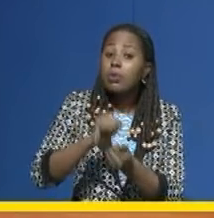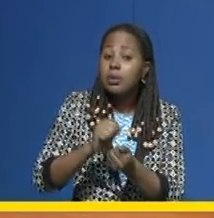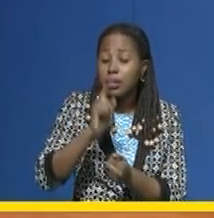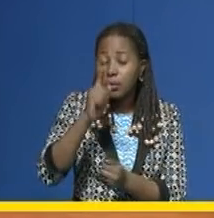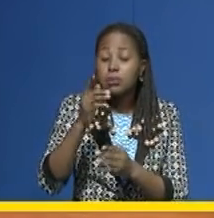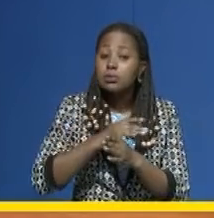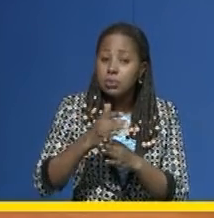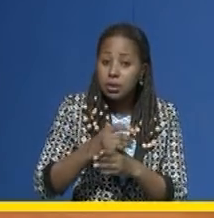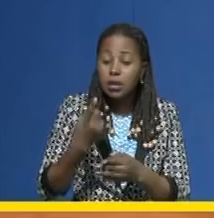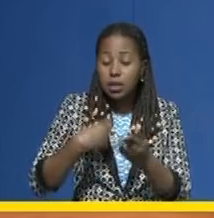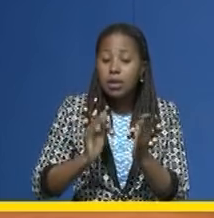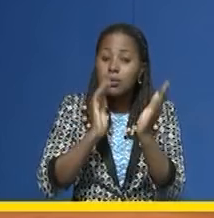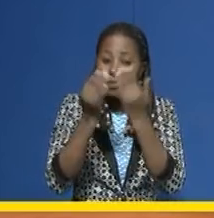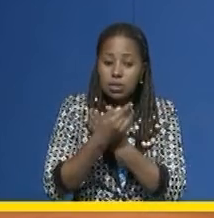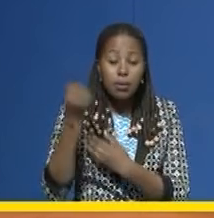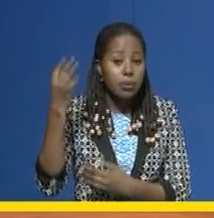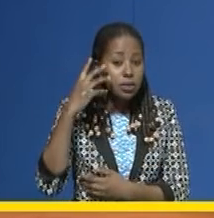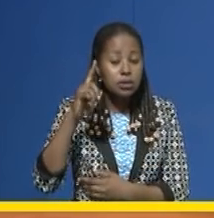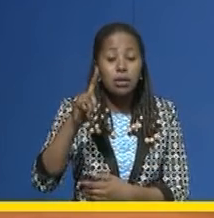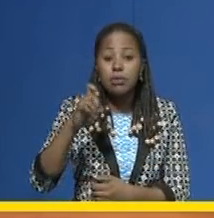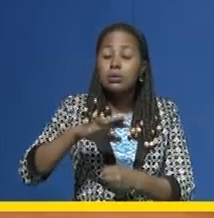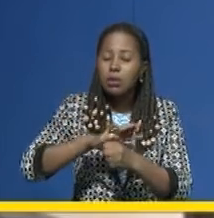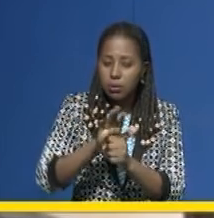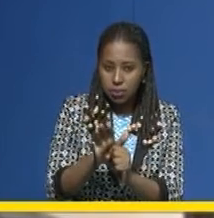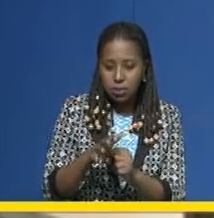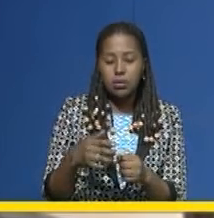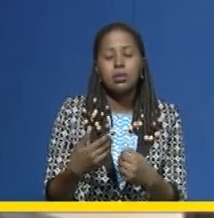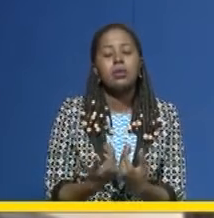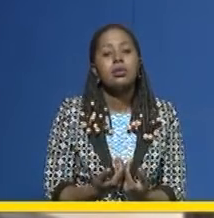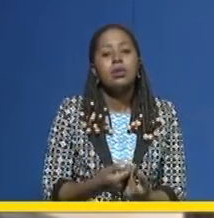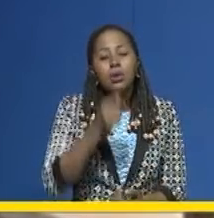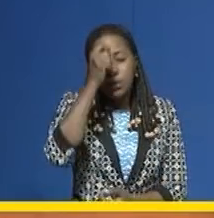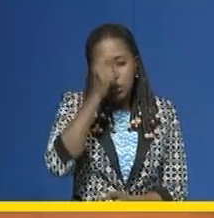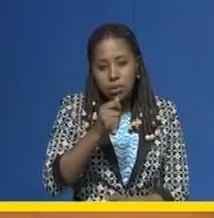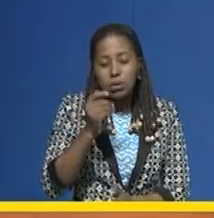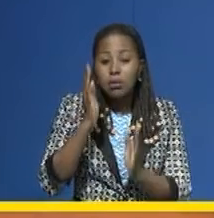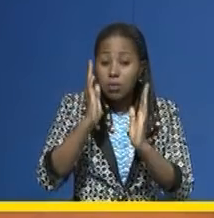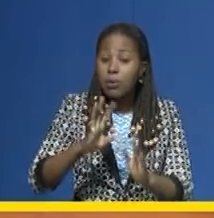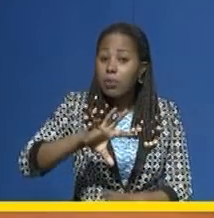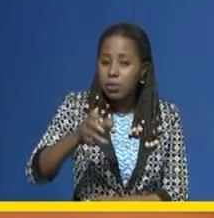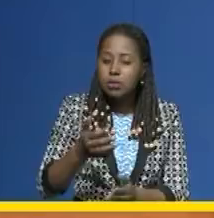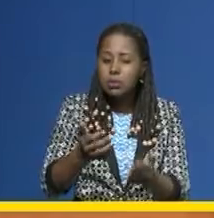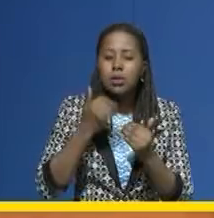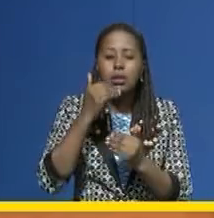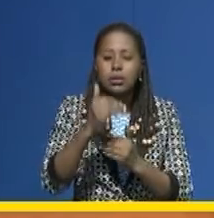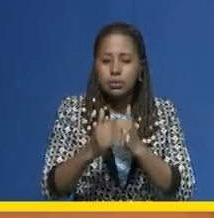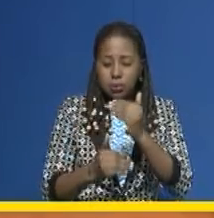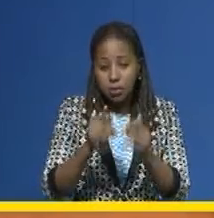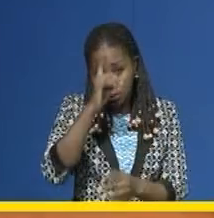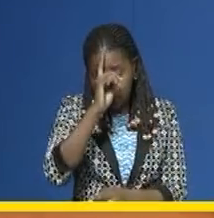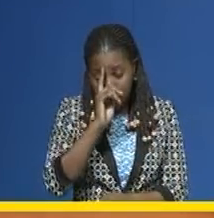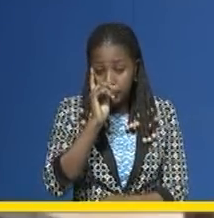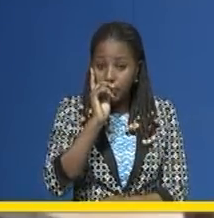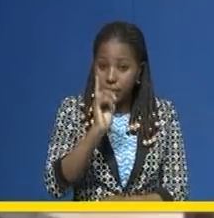ambazo zinatumika katika udhibiti wa maambukizi ya virusi vya corona. Waheshimiwa wakuu wa mikoa, chukueni hatua kali